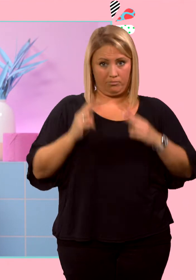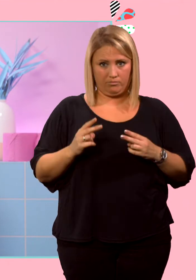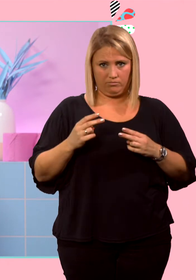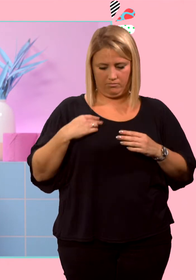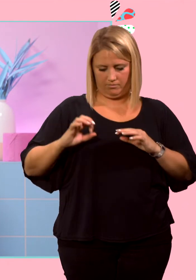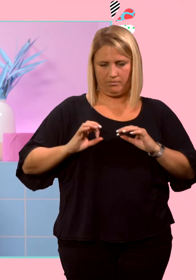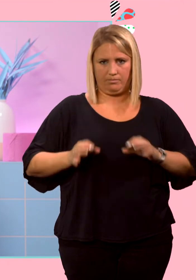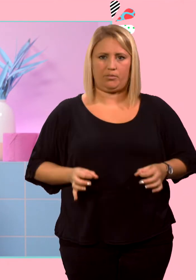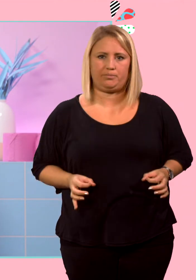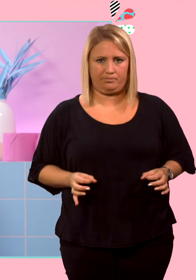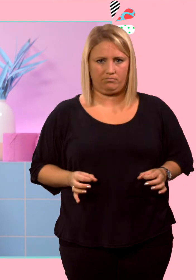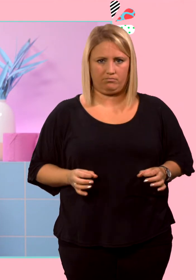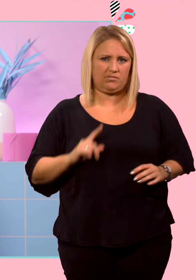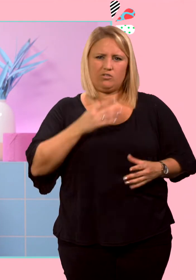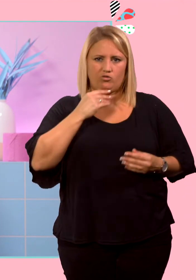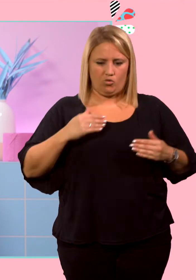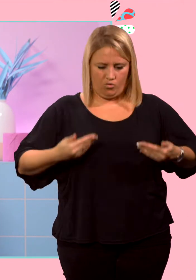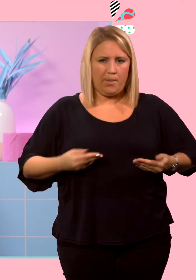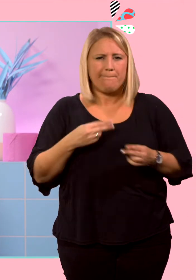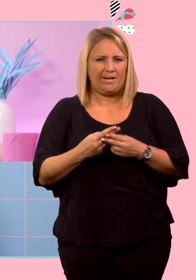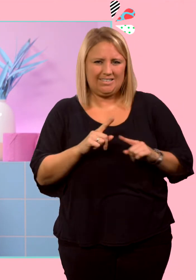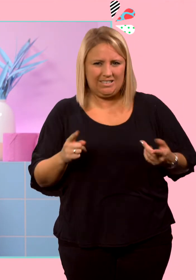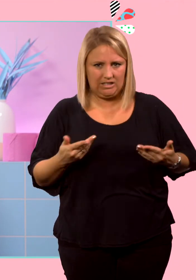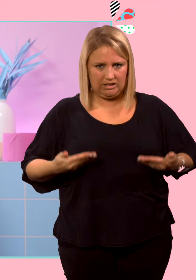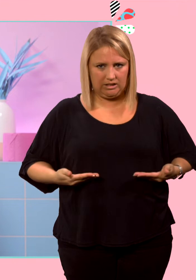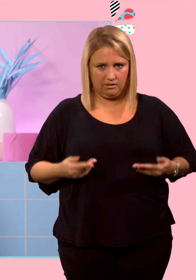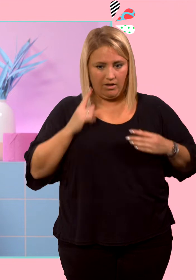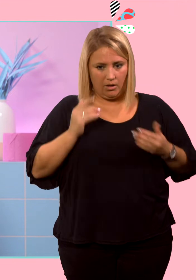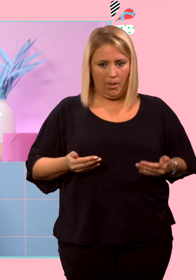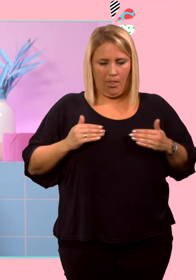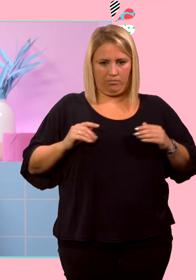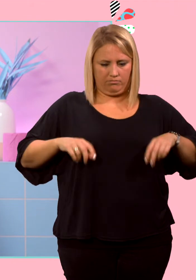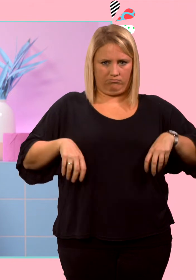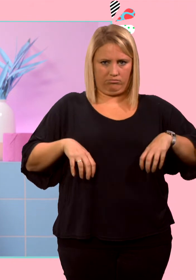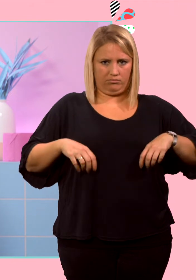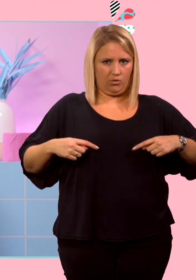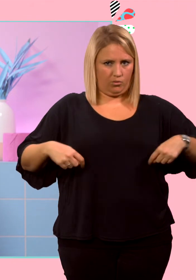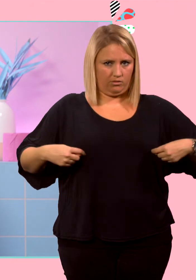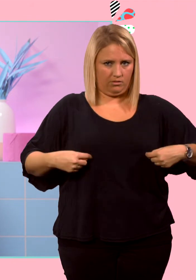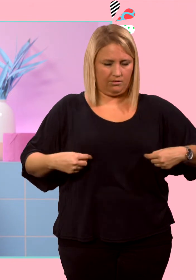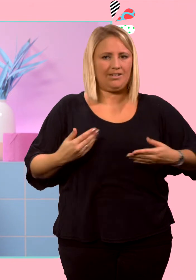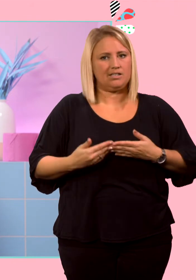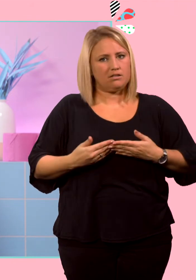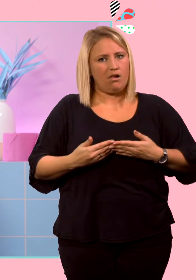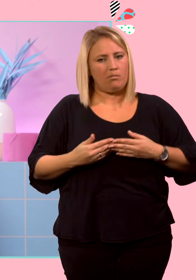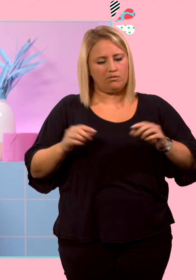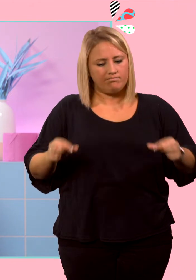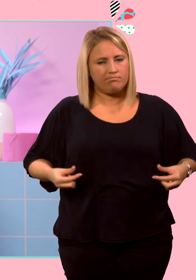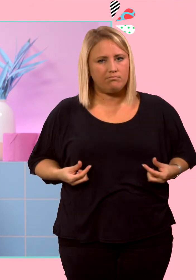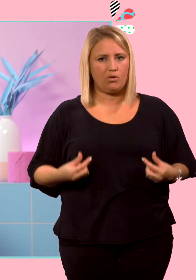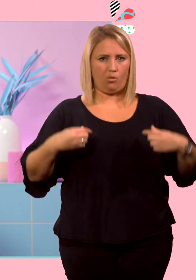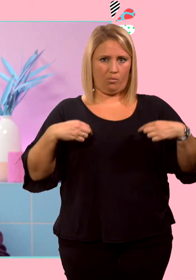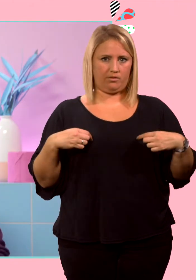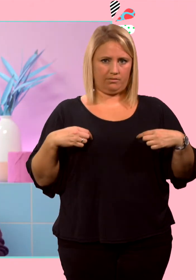hat zum Boden geguckt und das würde natürlich nicht passen, wenn ich jetzt kleine Brüste habe und die guckt zum Boden, sondern die wurde dann nach oben